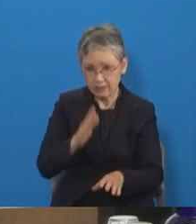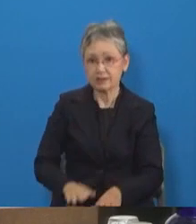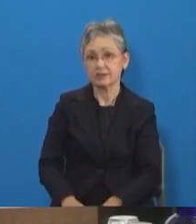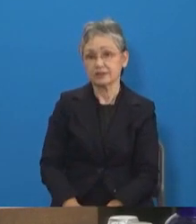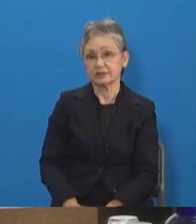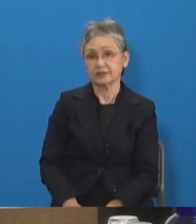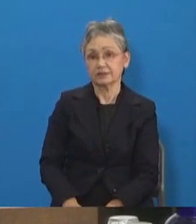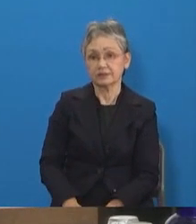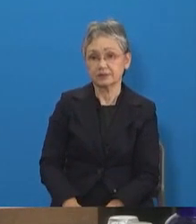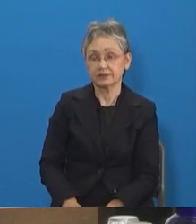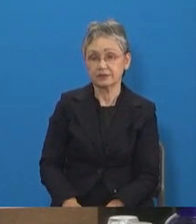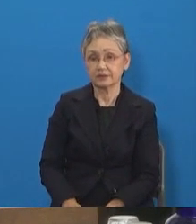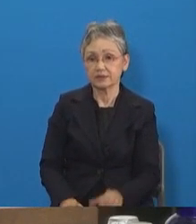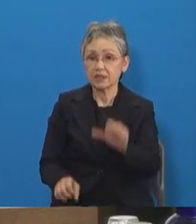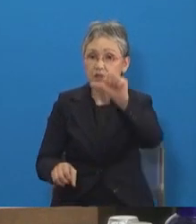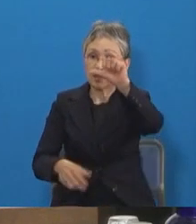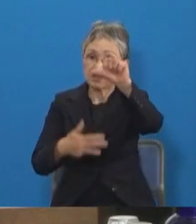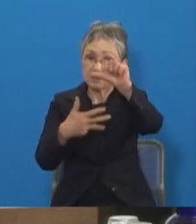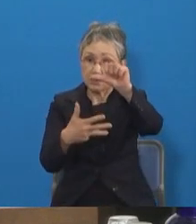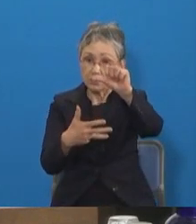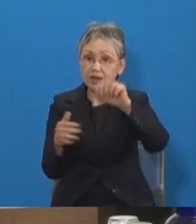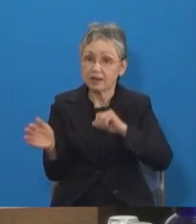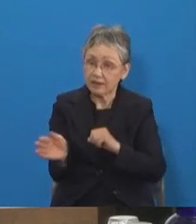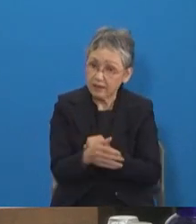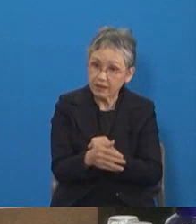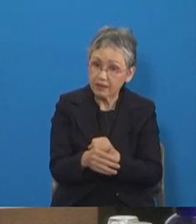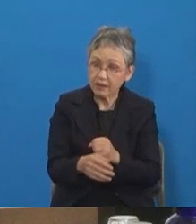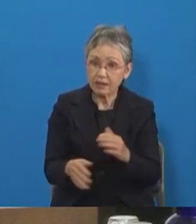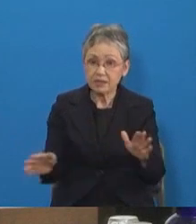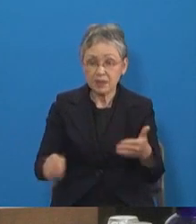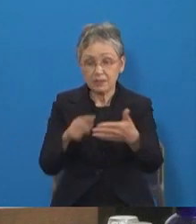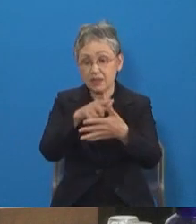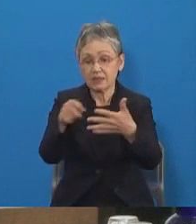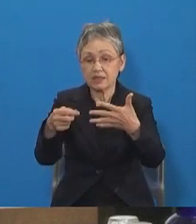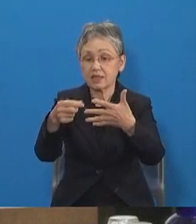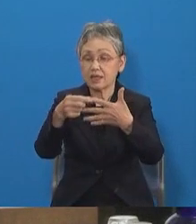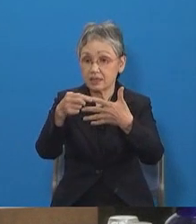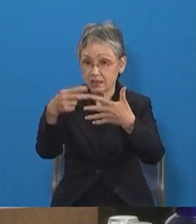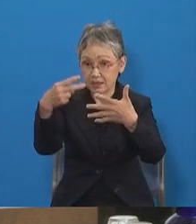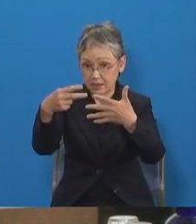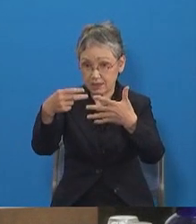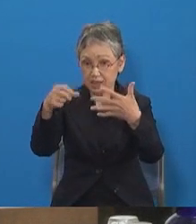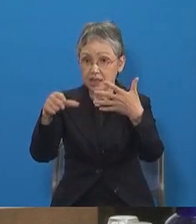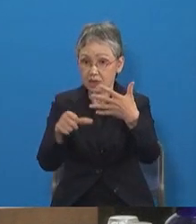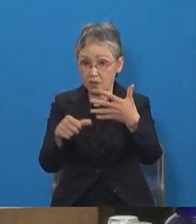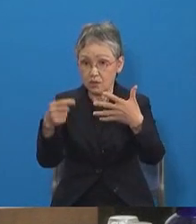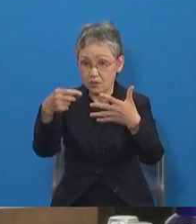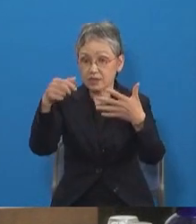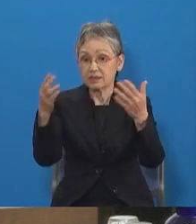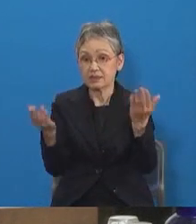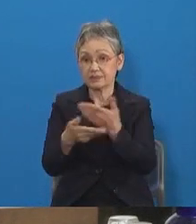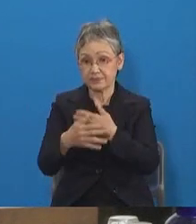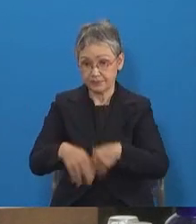月8日からは、新型コロナウイルス感染症が5類感染症に移行し、今後の感染対策